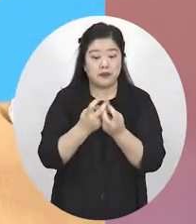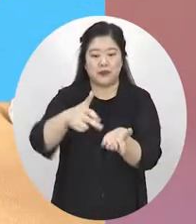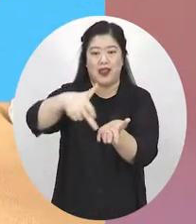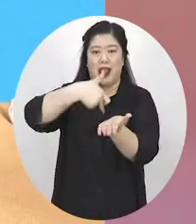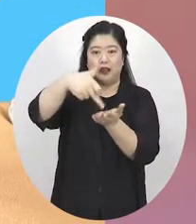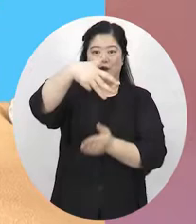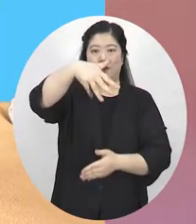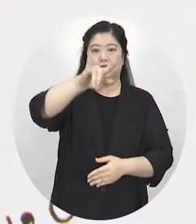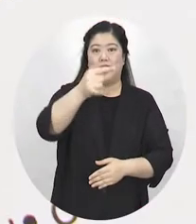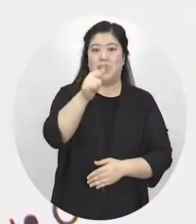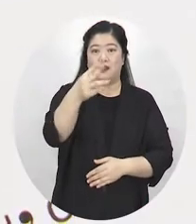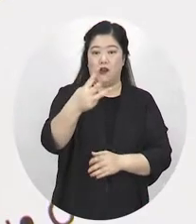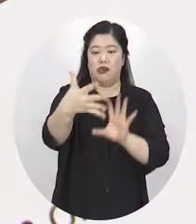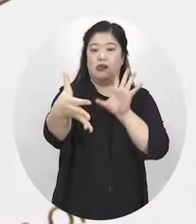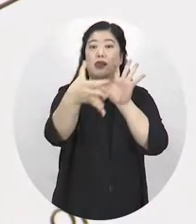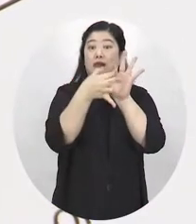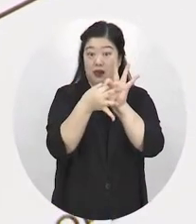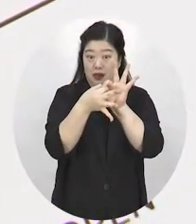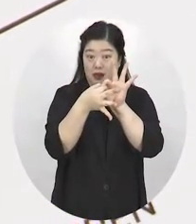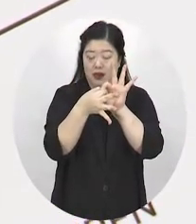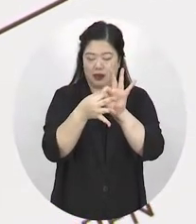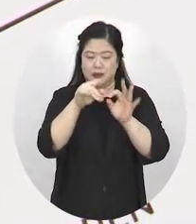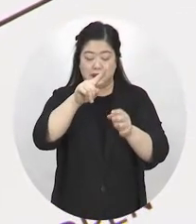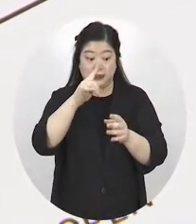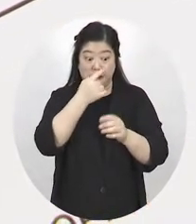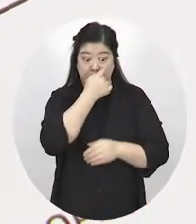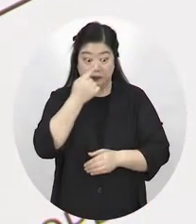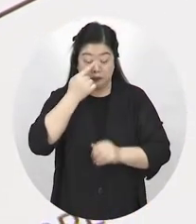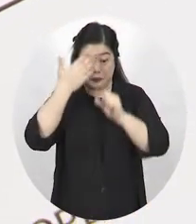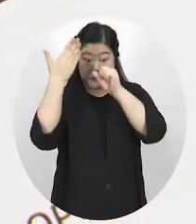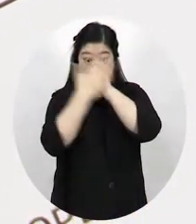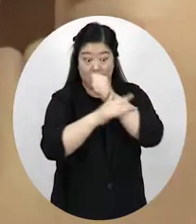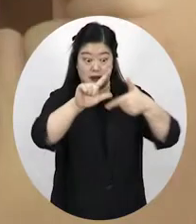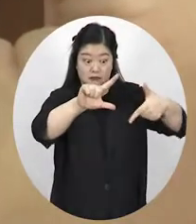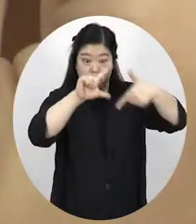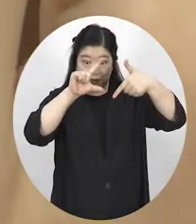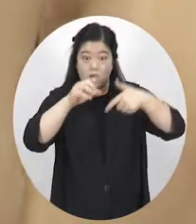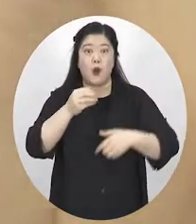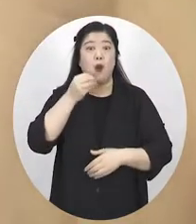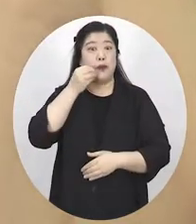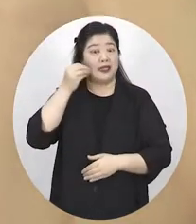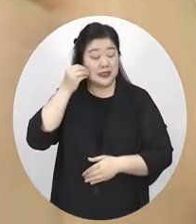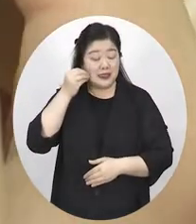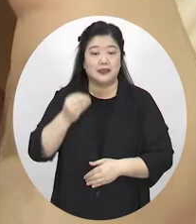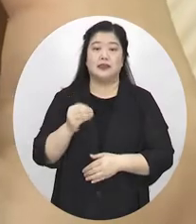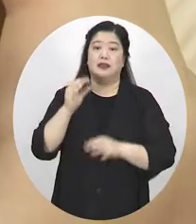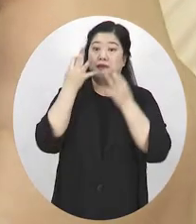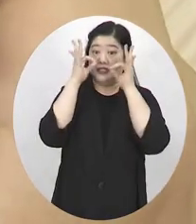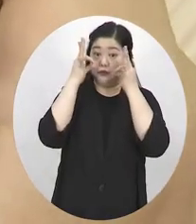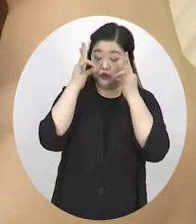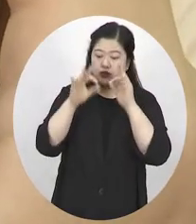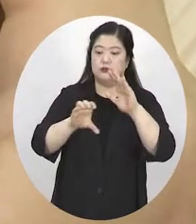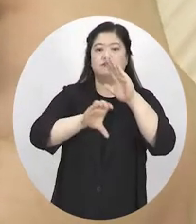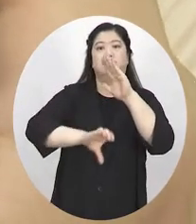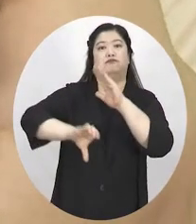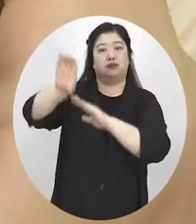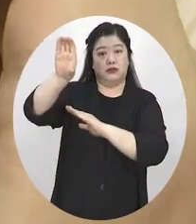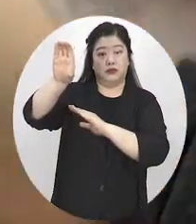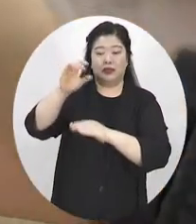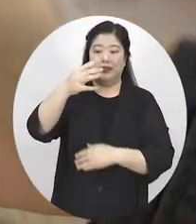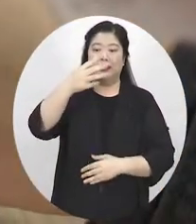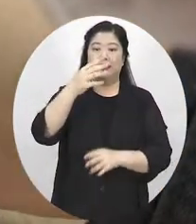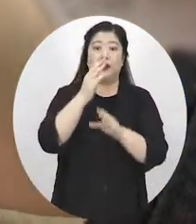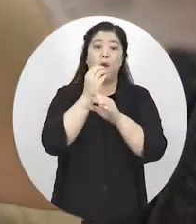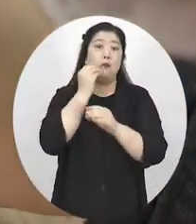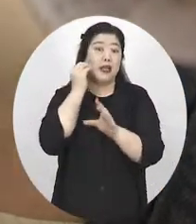방법은 강서구청 카카오톡 채널을 구독한 후 인증사진을 강서구청 홈페이지나 페이스북 등 공식 SNS에